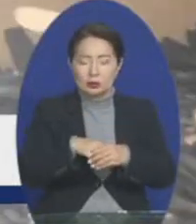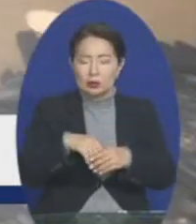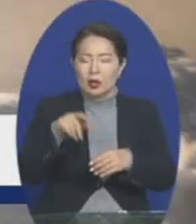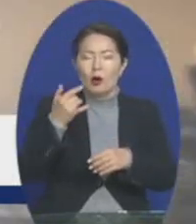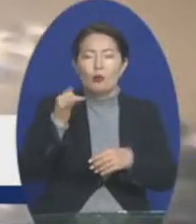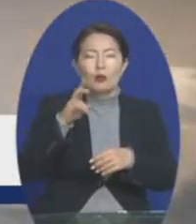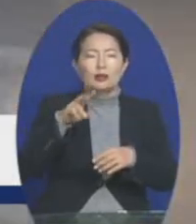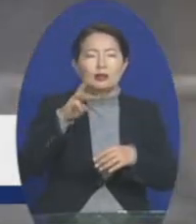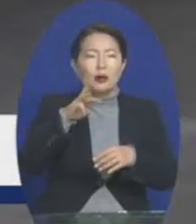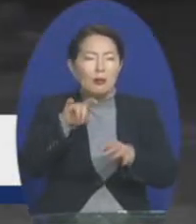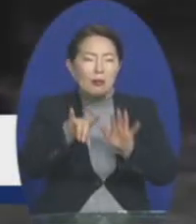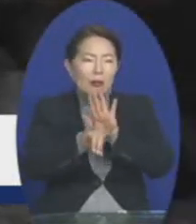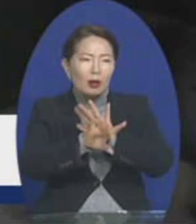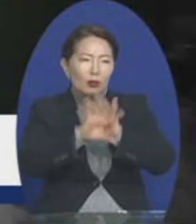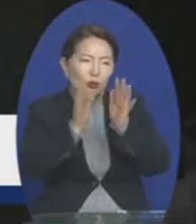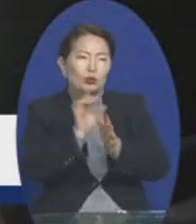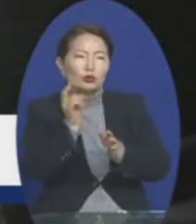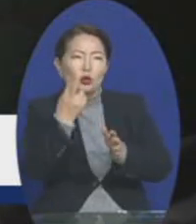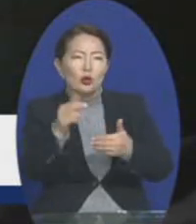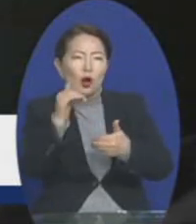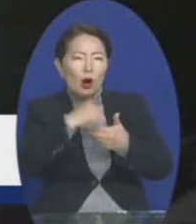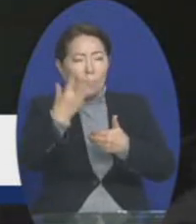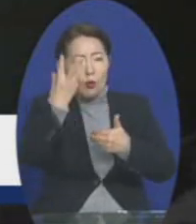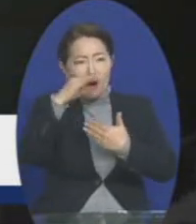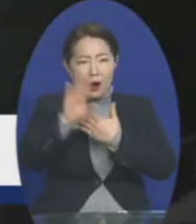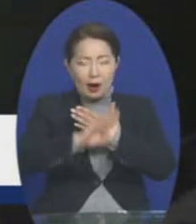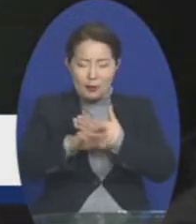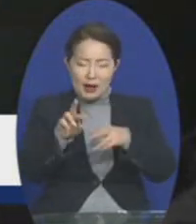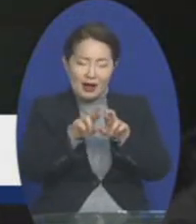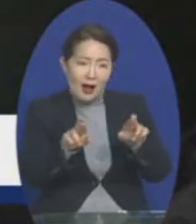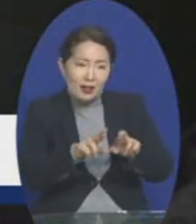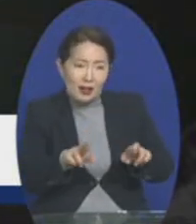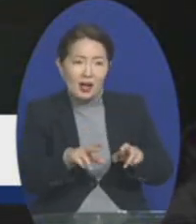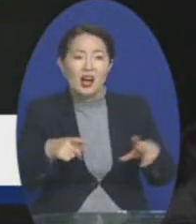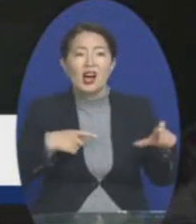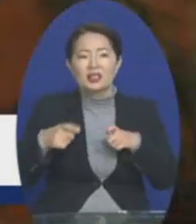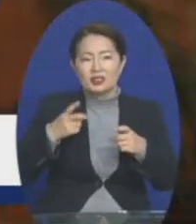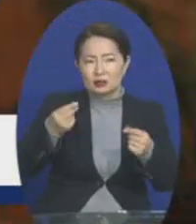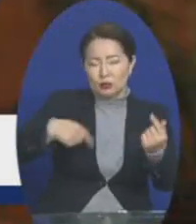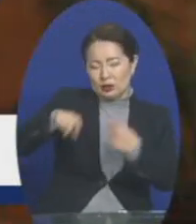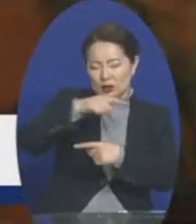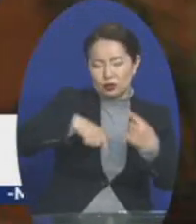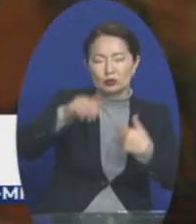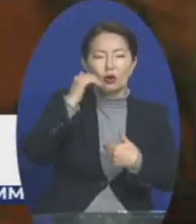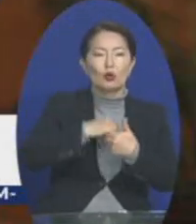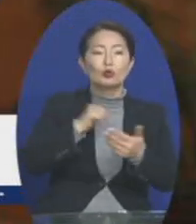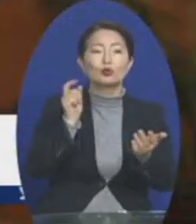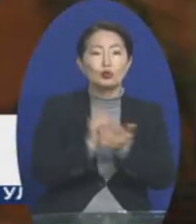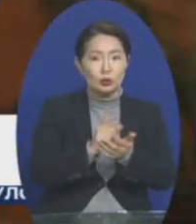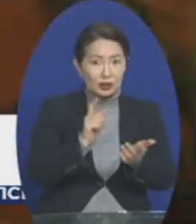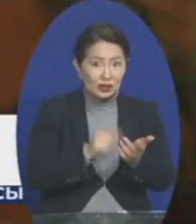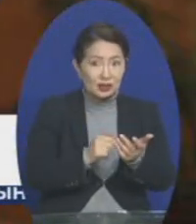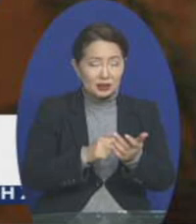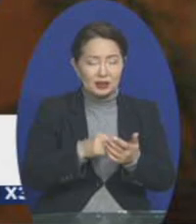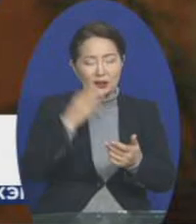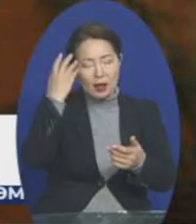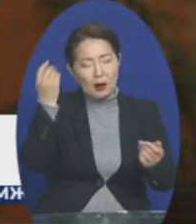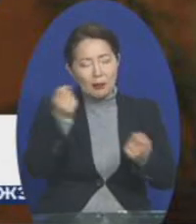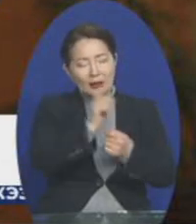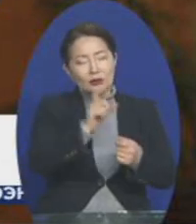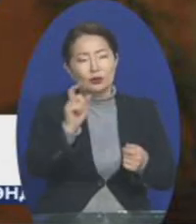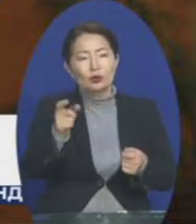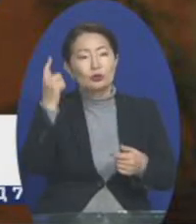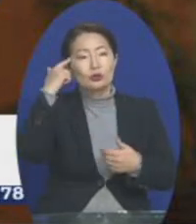сүргээ зуудын эрсдэлд оруулахаас урьдчилж, ангилж, ялгаж эдийн засгийн хөвлөлтөд оруулах нь чухал гэдгийг малчин түм